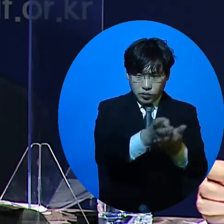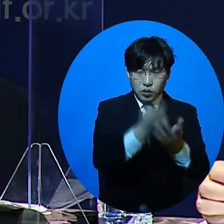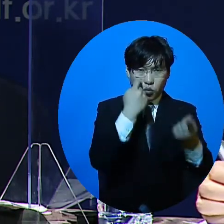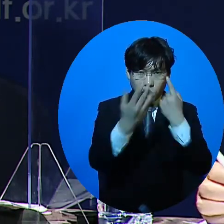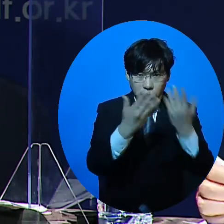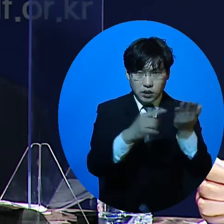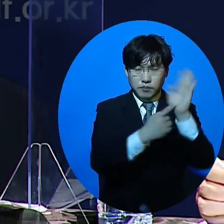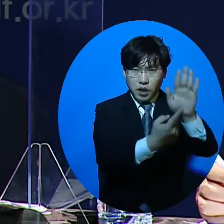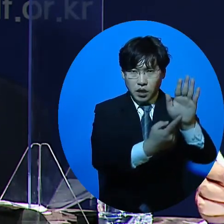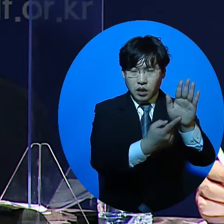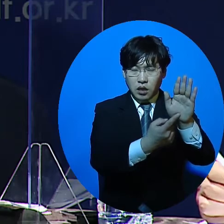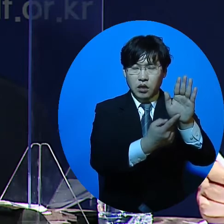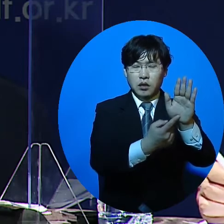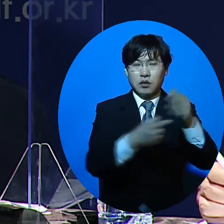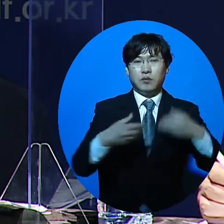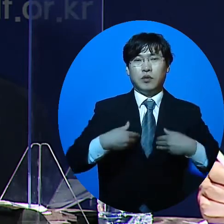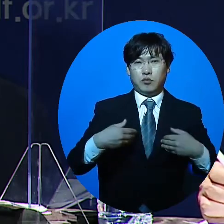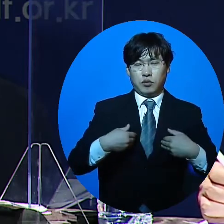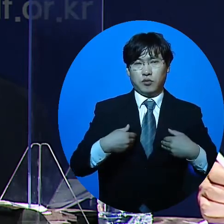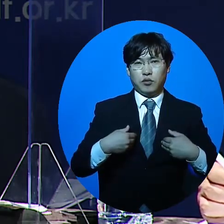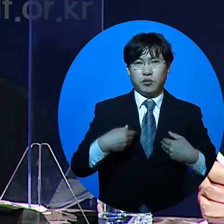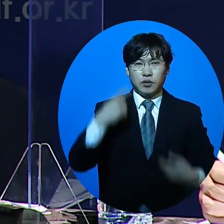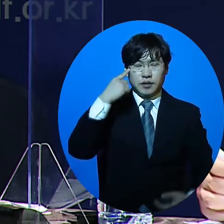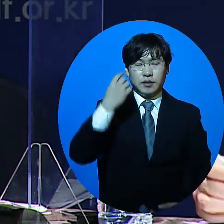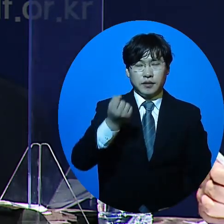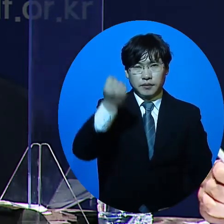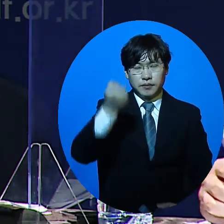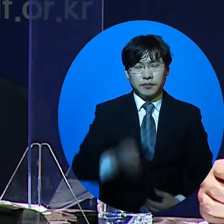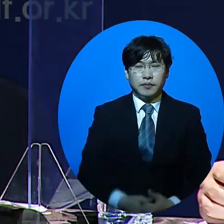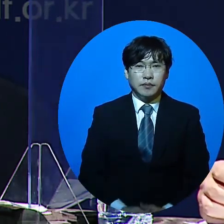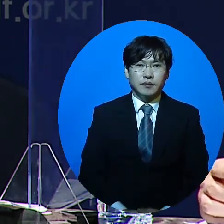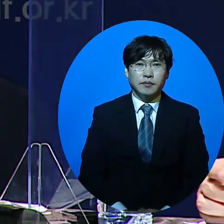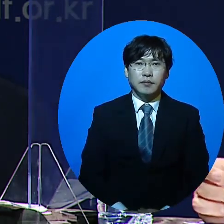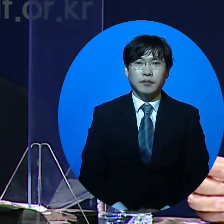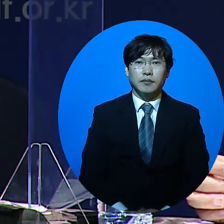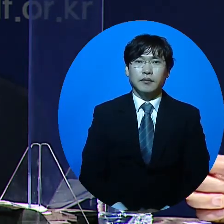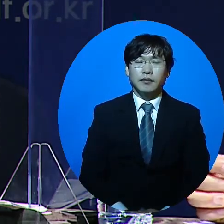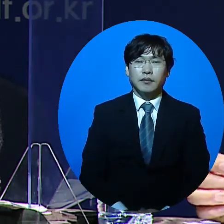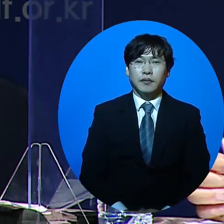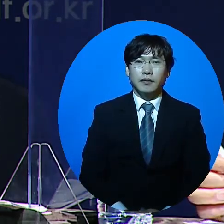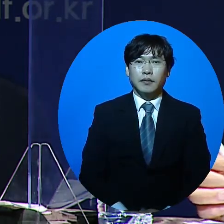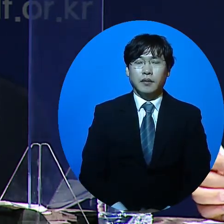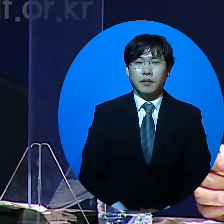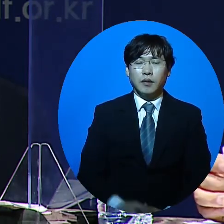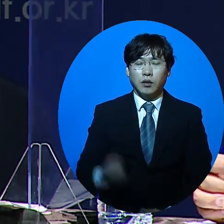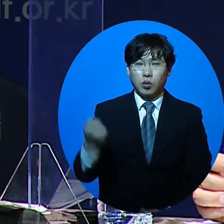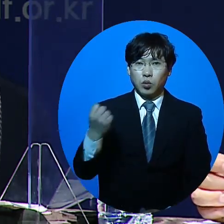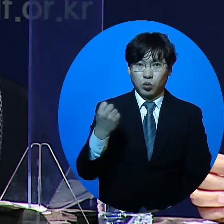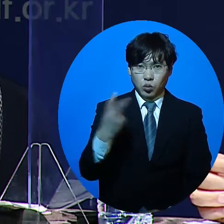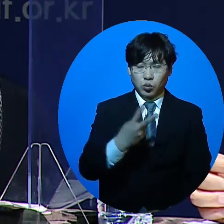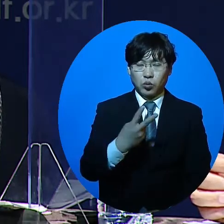맡겨졌으면 좋겠다는 생각을 세부적으로 갖고 있습니다. 그리고 사실상